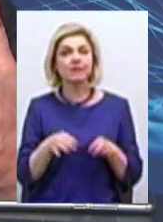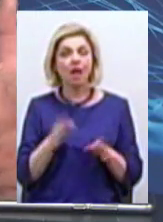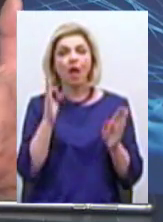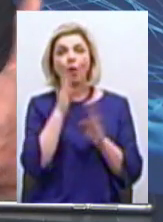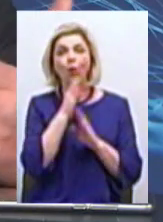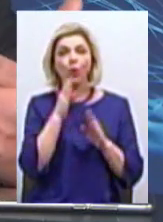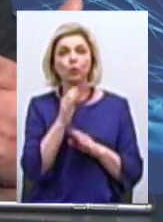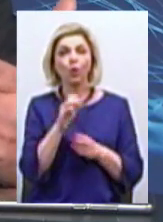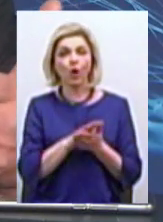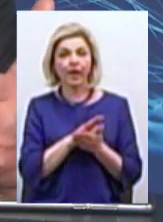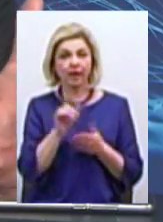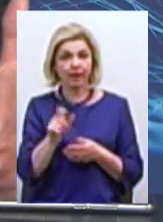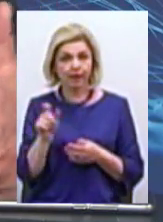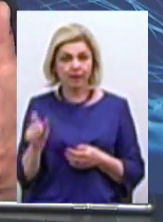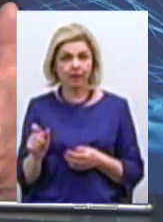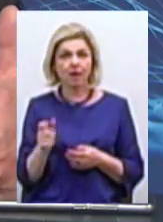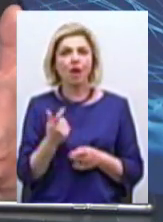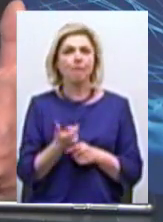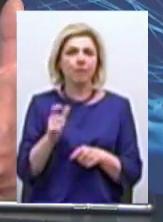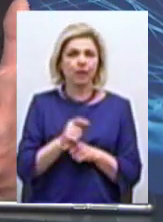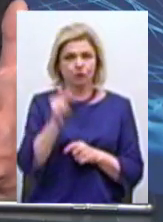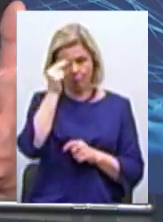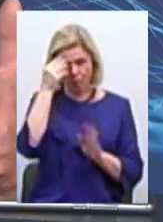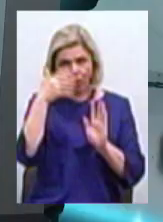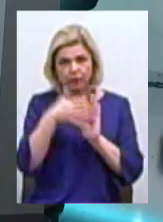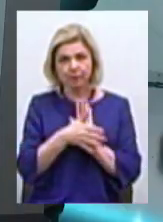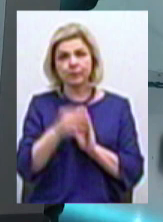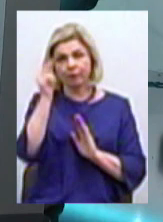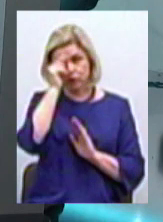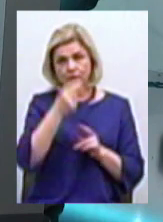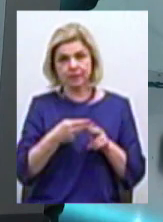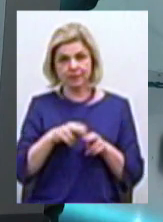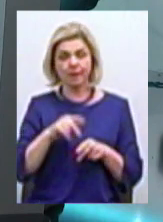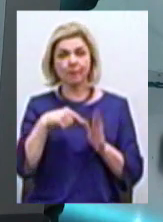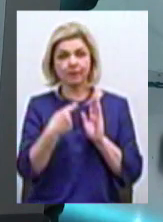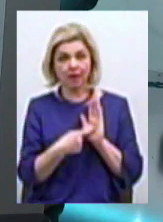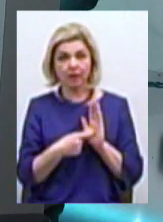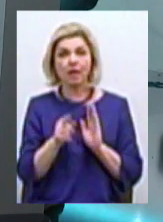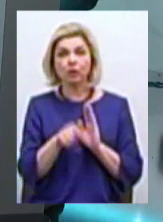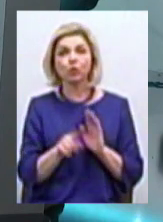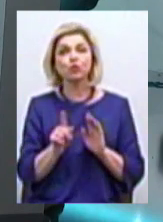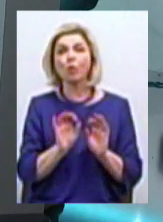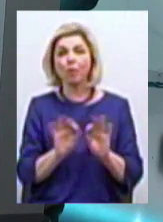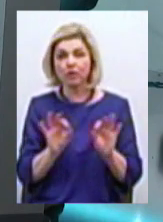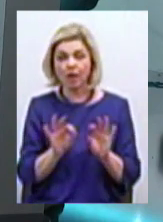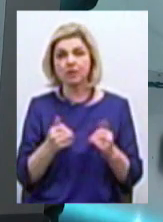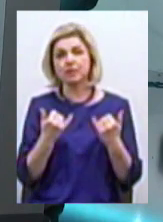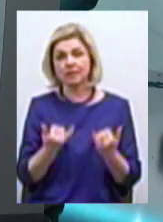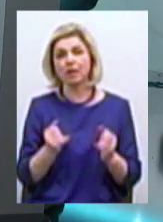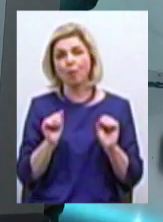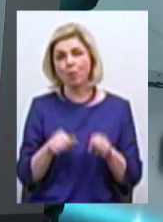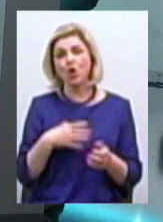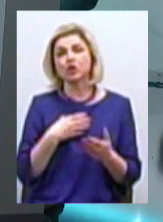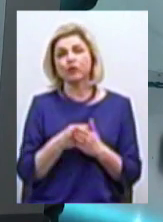фахівці-екологи більше поглиблено вивчають це питання, і от ті речі, які вони пояснюють, я можу зараз так, ну,